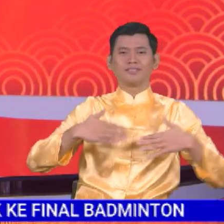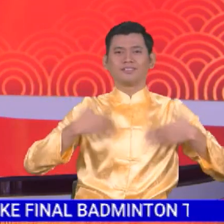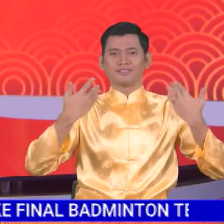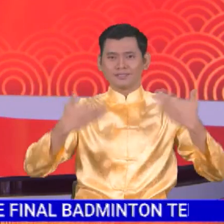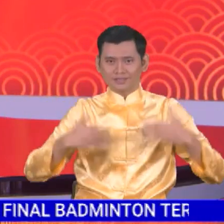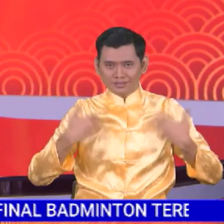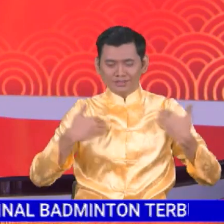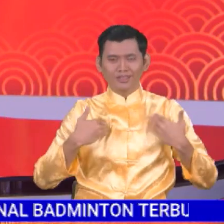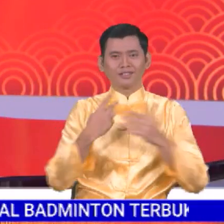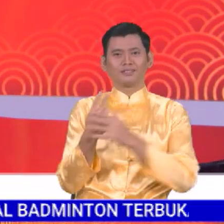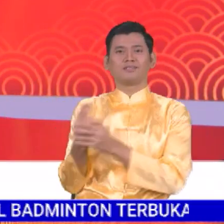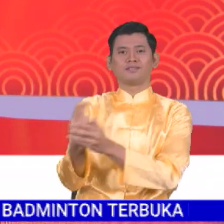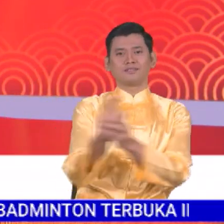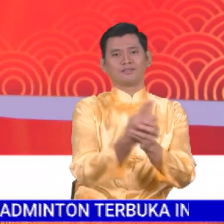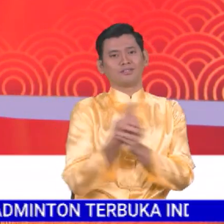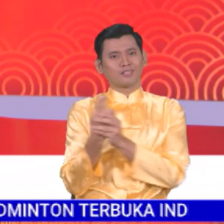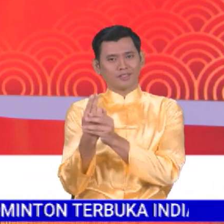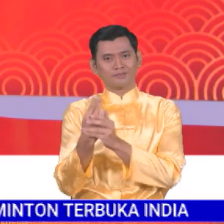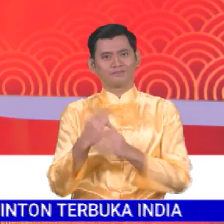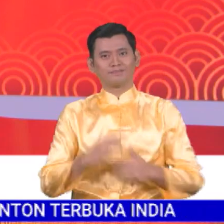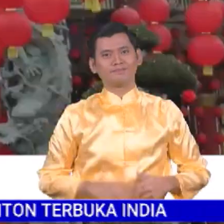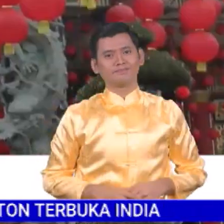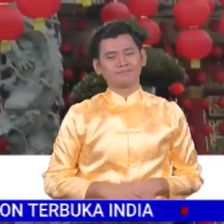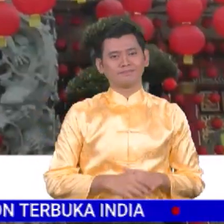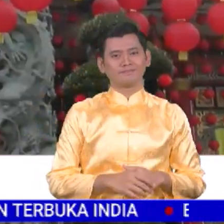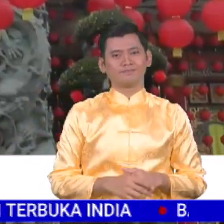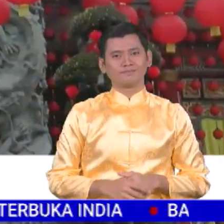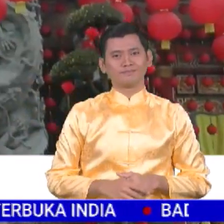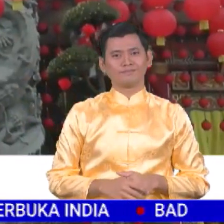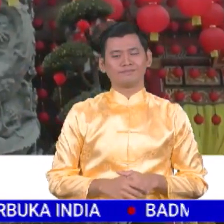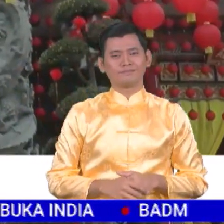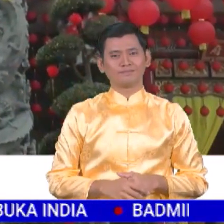keharmonian dalam perpaduan kaum.